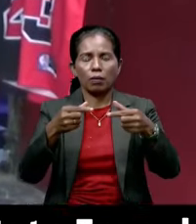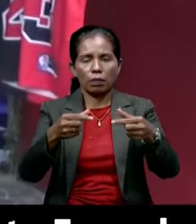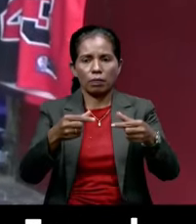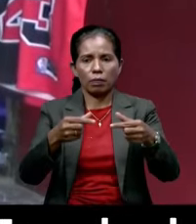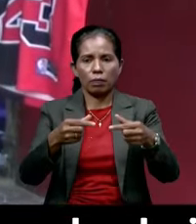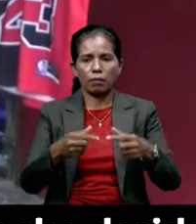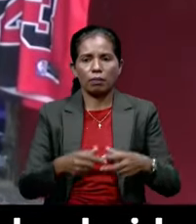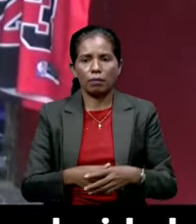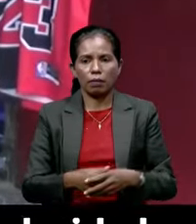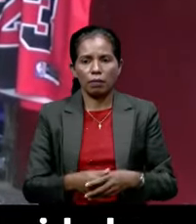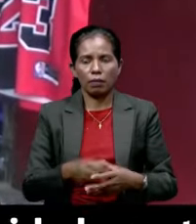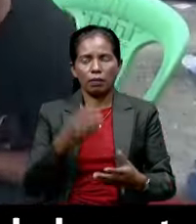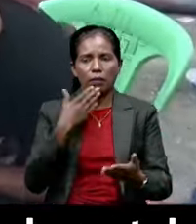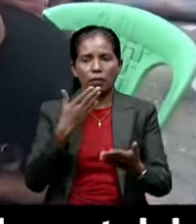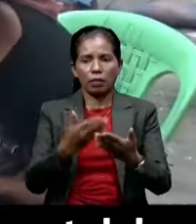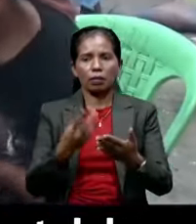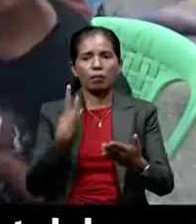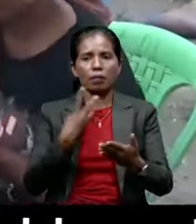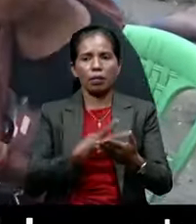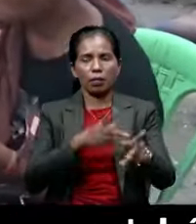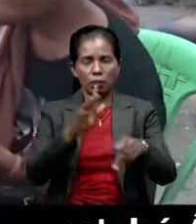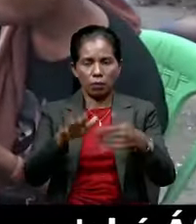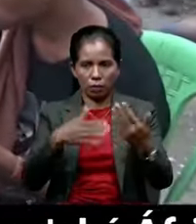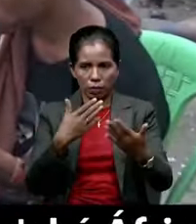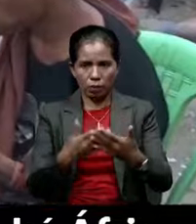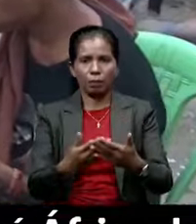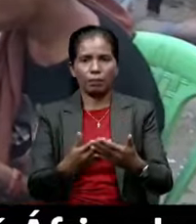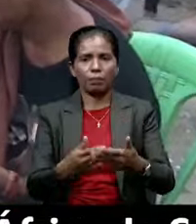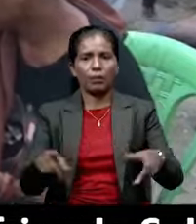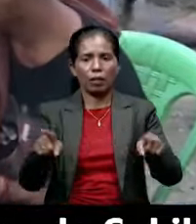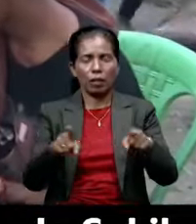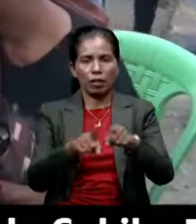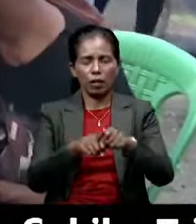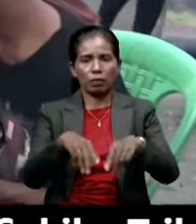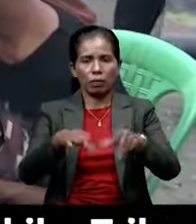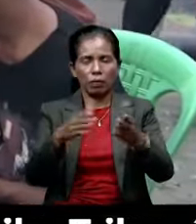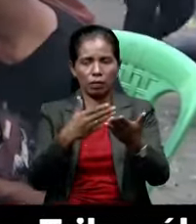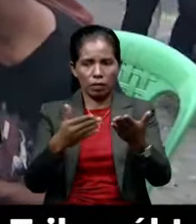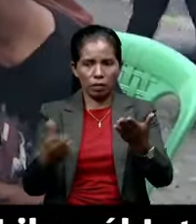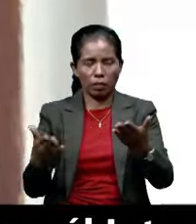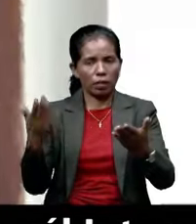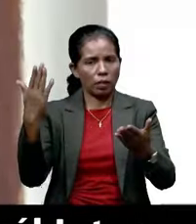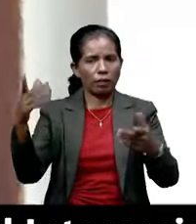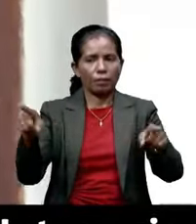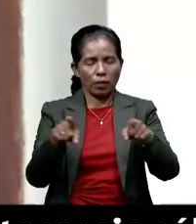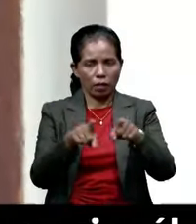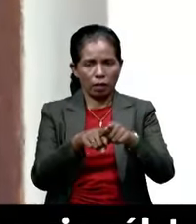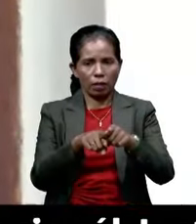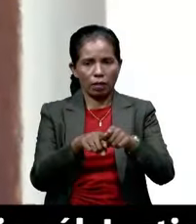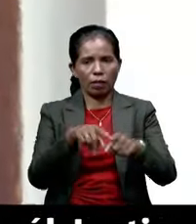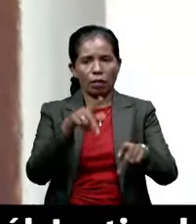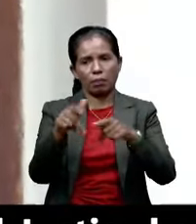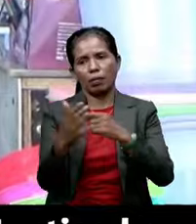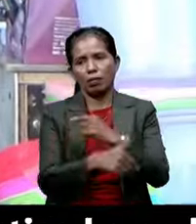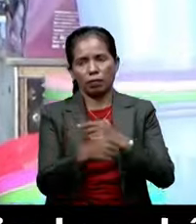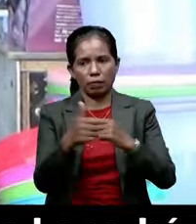po kondisi yang dia kelu bayi tenya tenya komendari lebih maka aneh sama vendor fans saya aneh sama saya MRI new